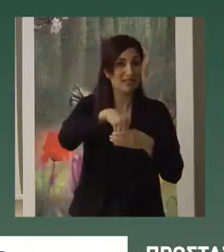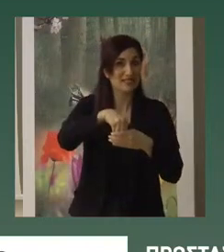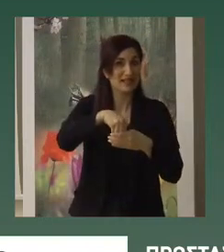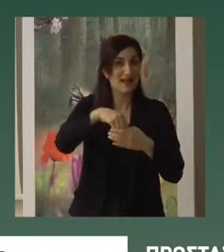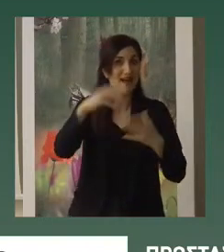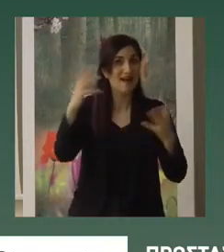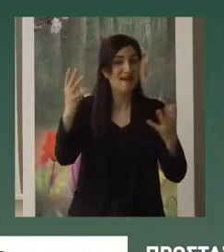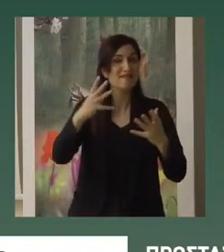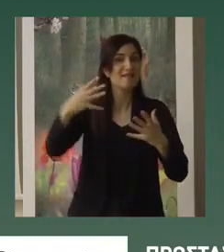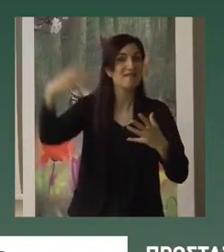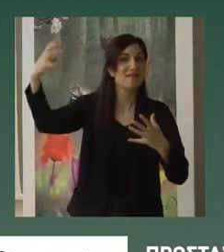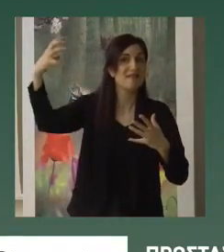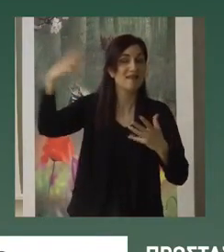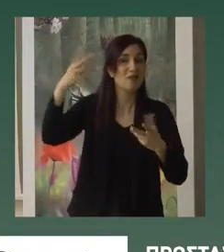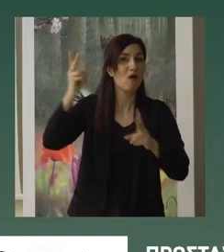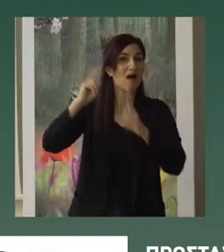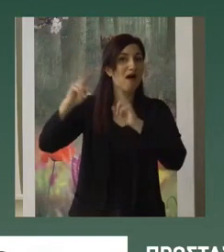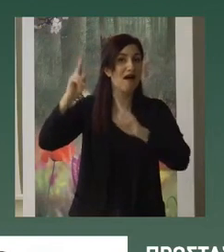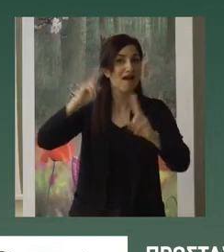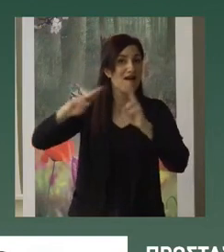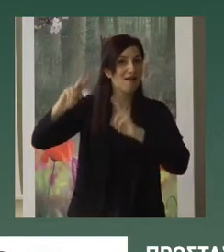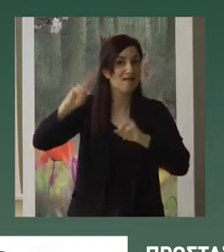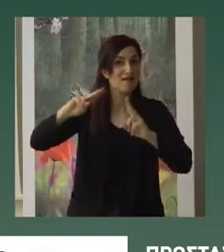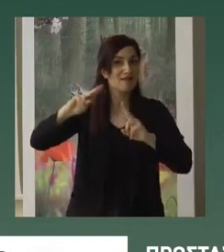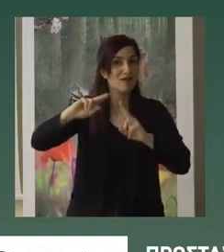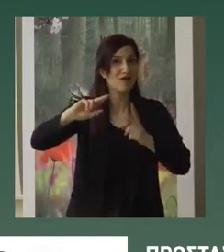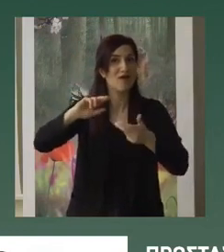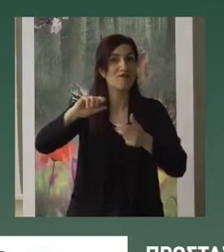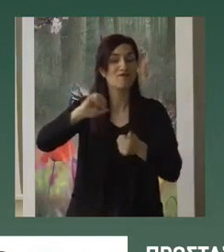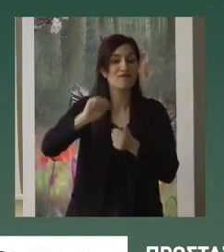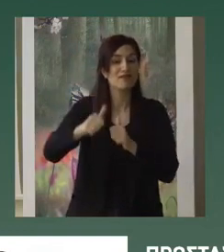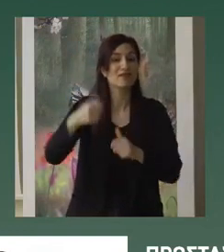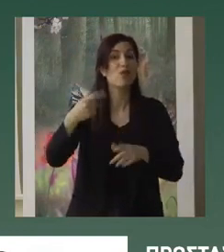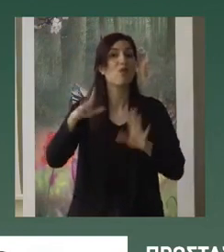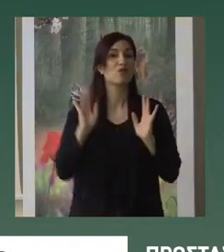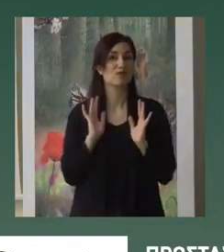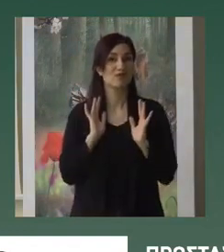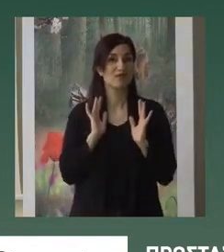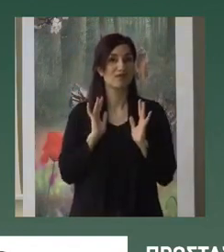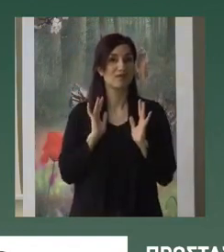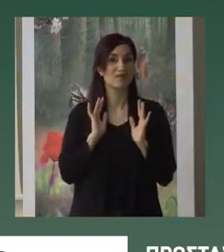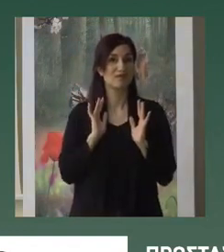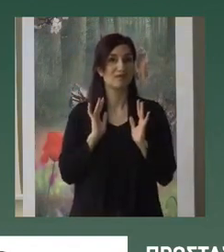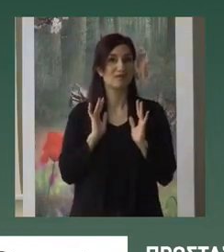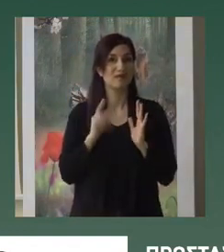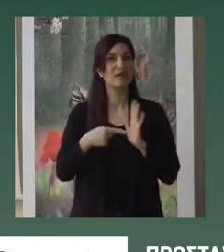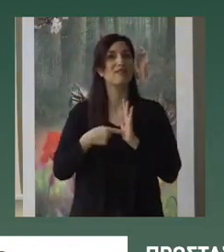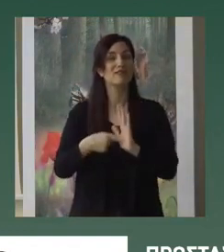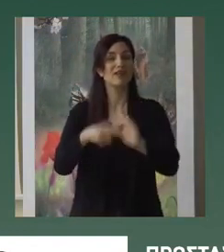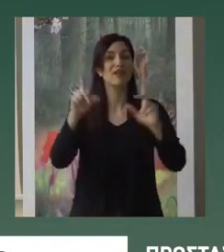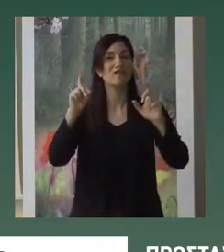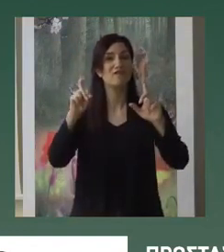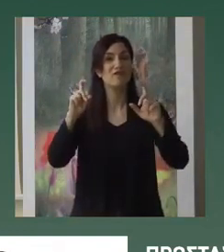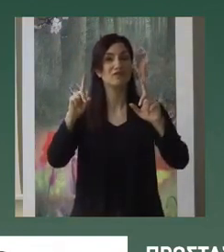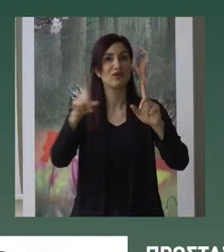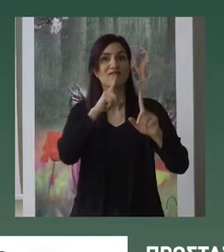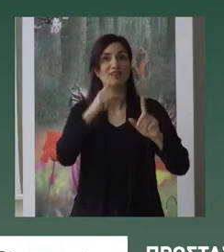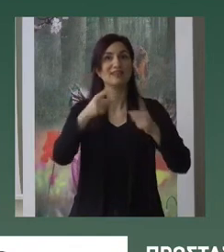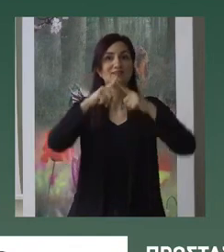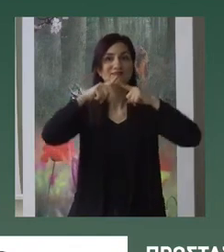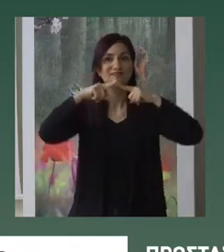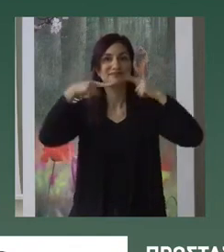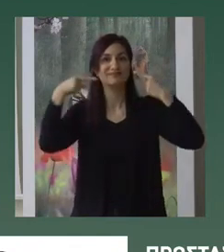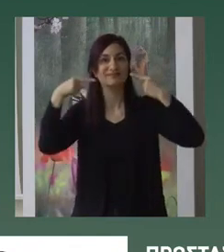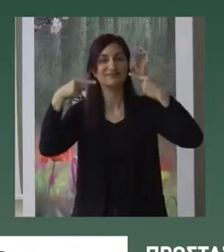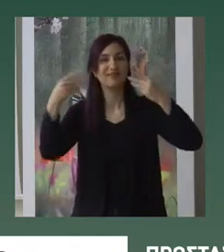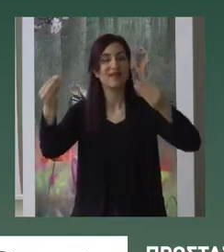επόμενο η ηλιογραφία. Είναι χαρούμενος γιατί, γιατί παίρνει ενέργεια και η ενέργεια αυτή δεν είναι καθαρή,